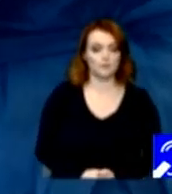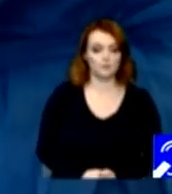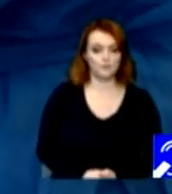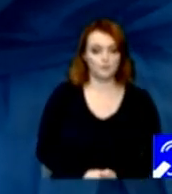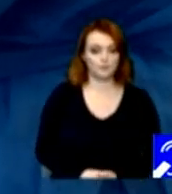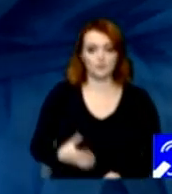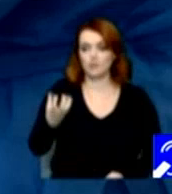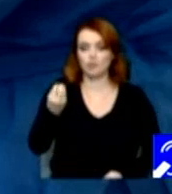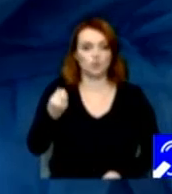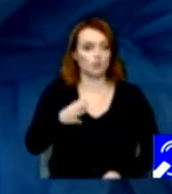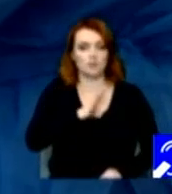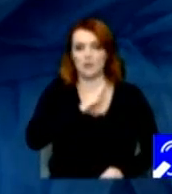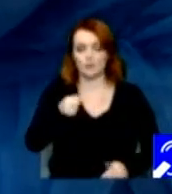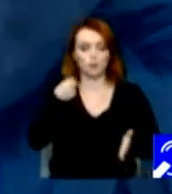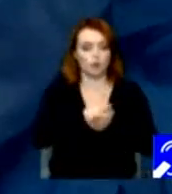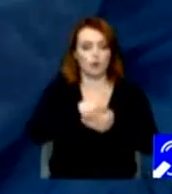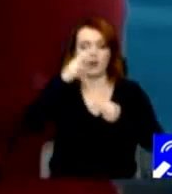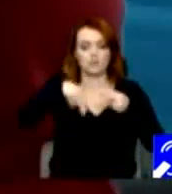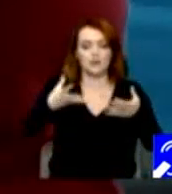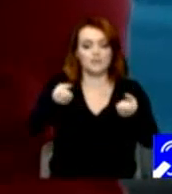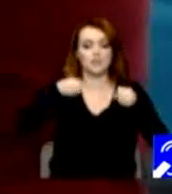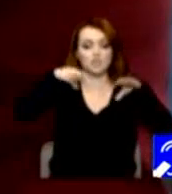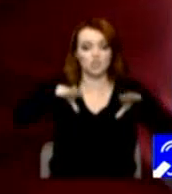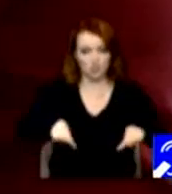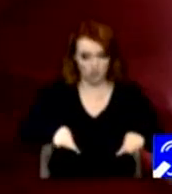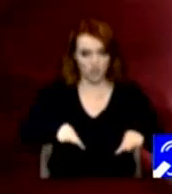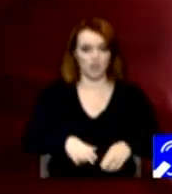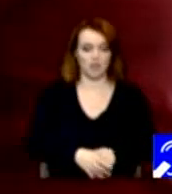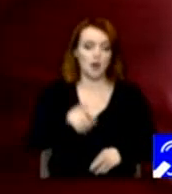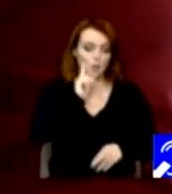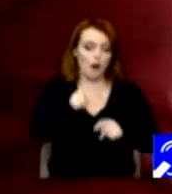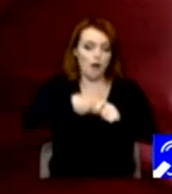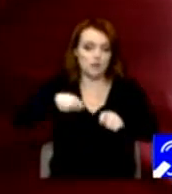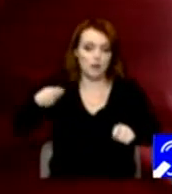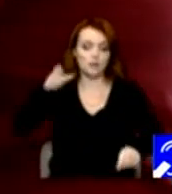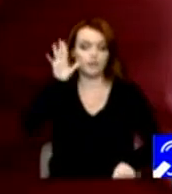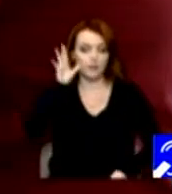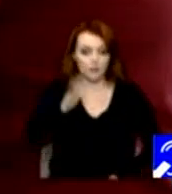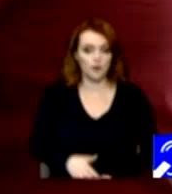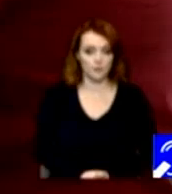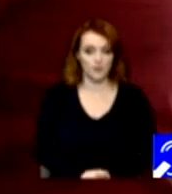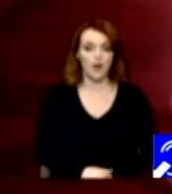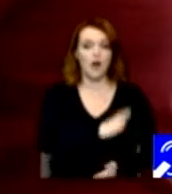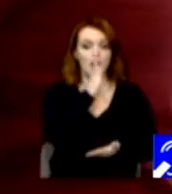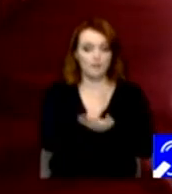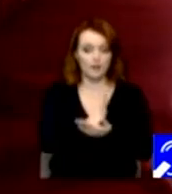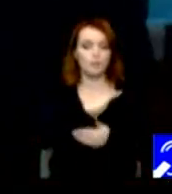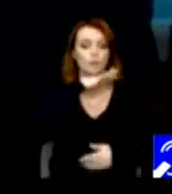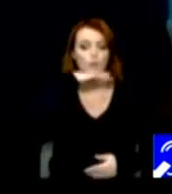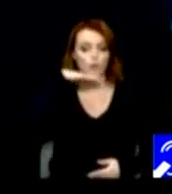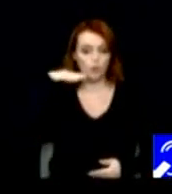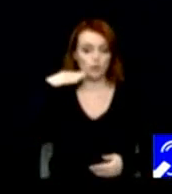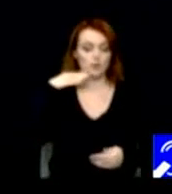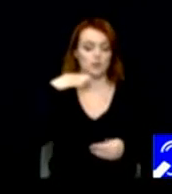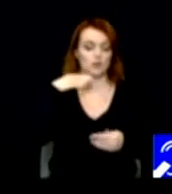stau luat act și lucrurile sunt târziu desfacem avem foarte multe m